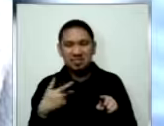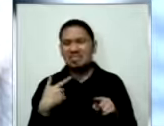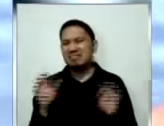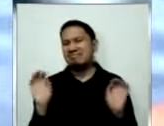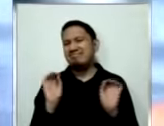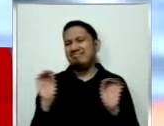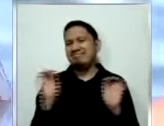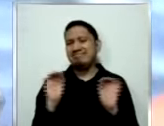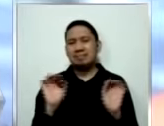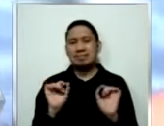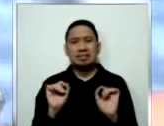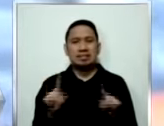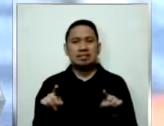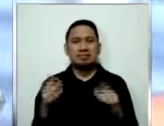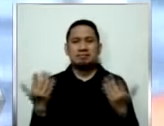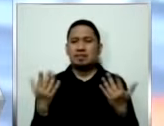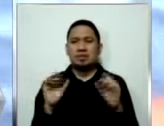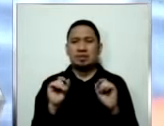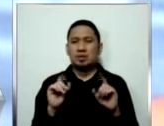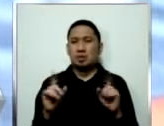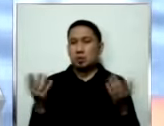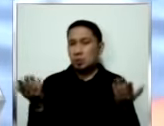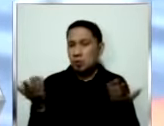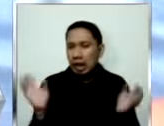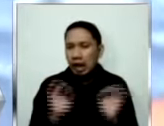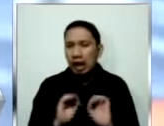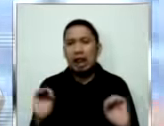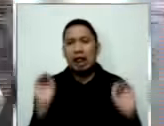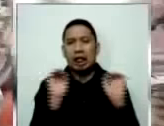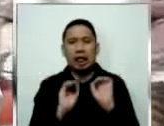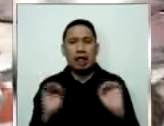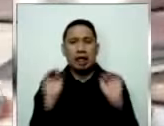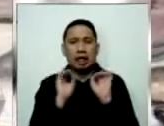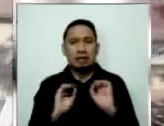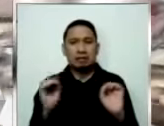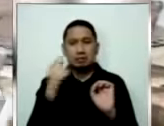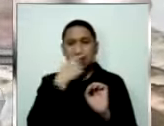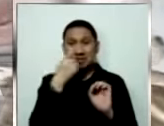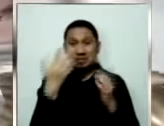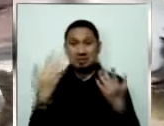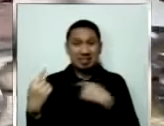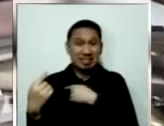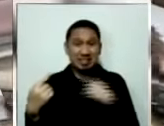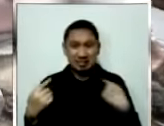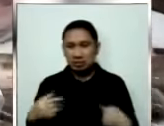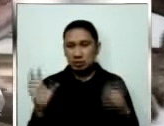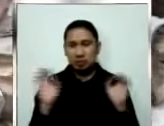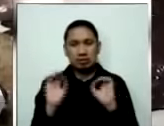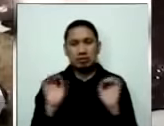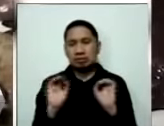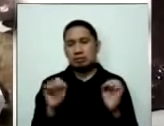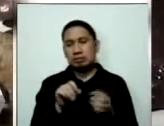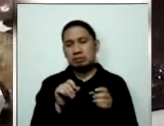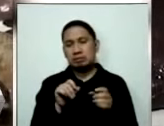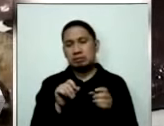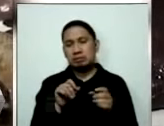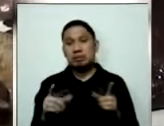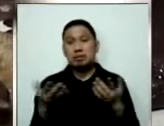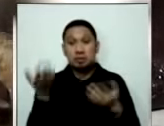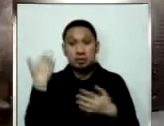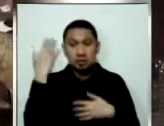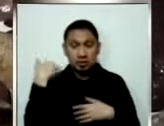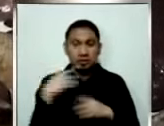hotel. Wala kasing biyahe ng kuan. Ang lakas kasi mga Chinese. Sa Metro Manila, base sa DTI monitoring, noong huling linggo